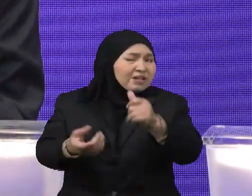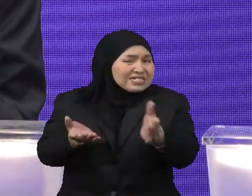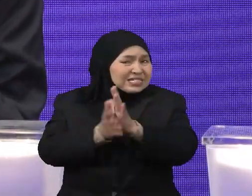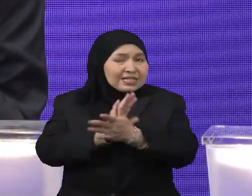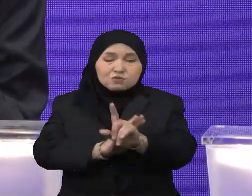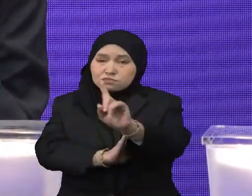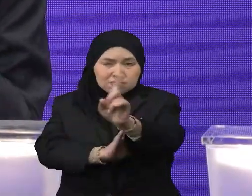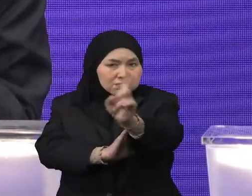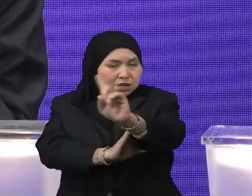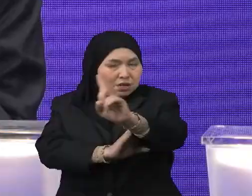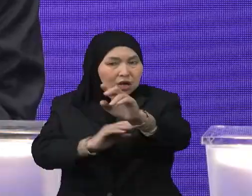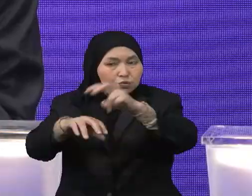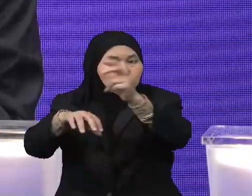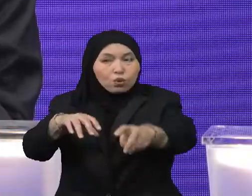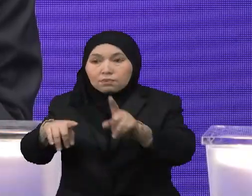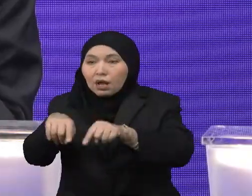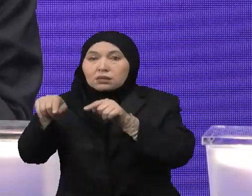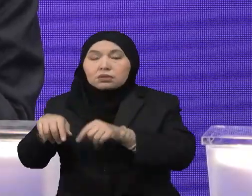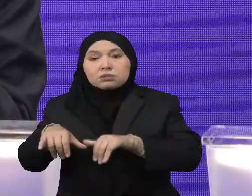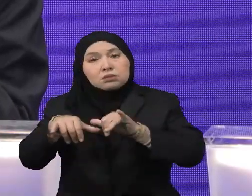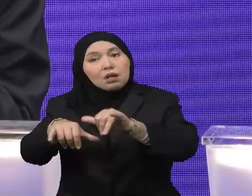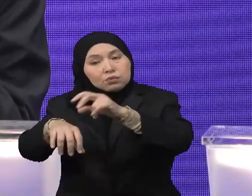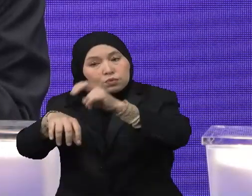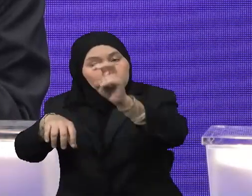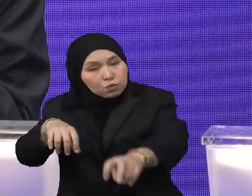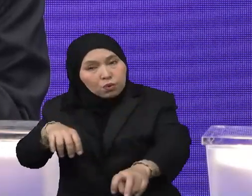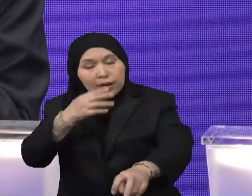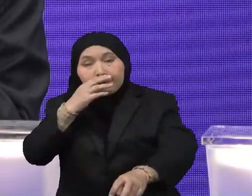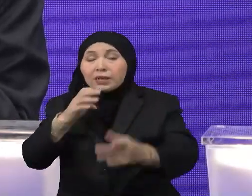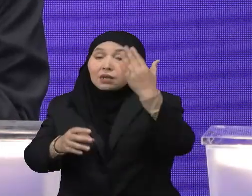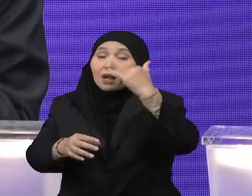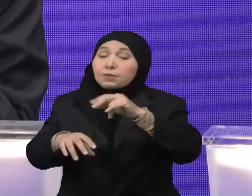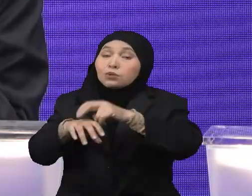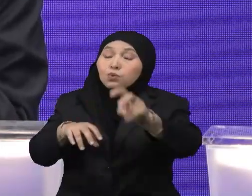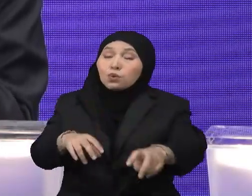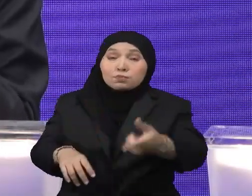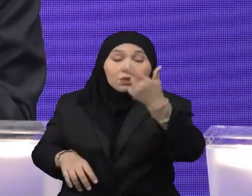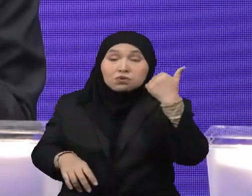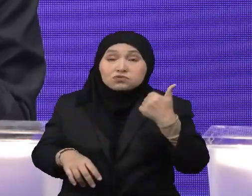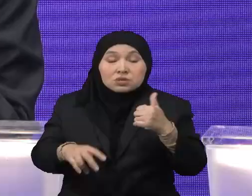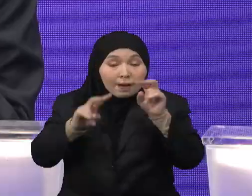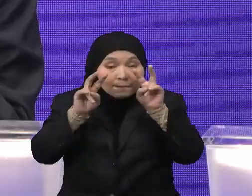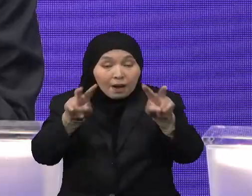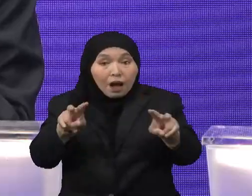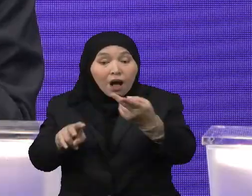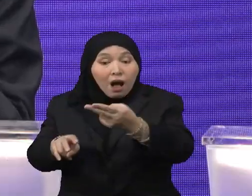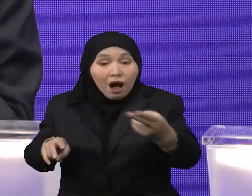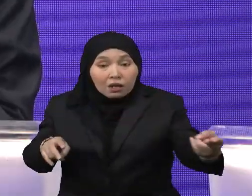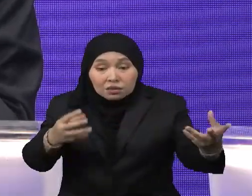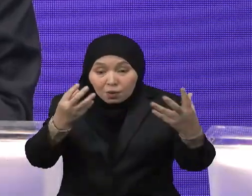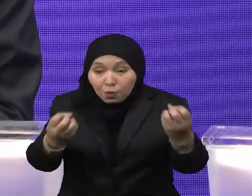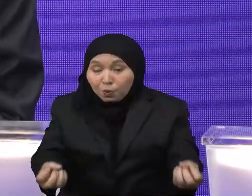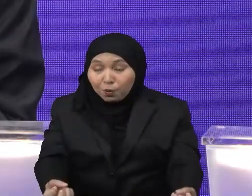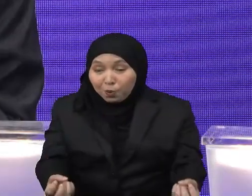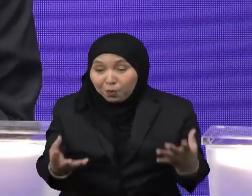turun akhirnya mereka turun dan mereka juga Kenapa mereka turun Yang Kedua kerani mereka melihat harta yang begitu